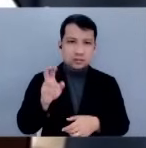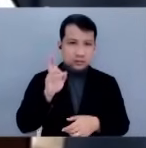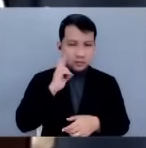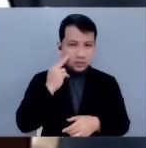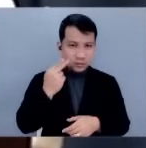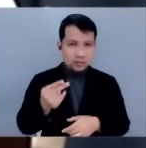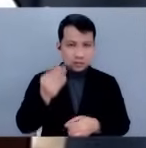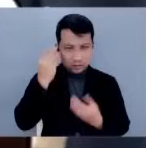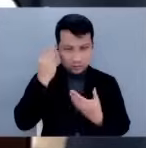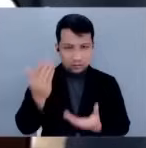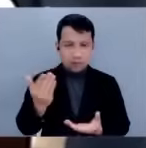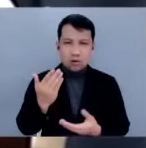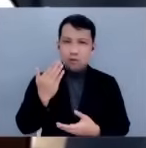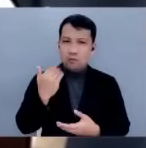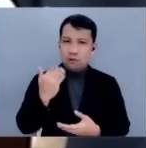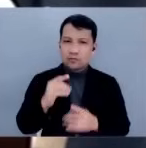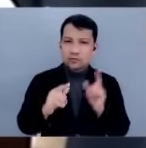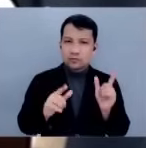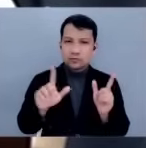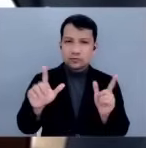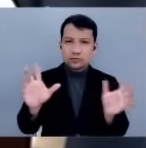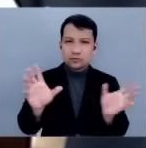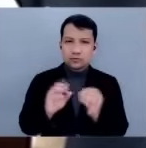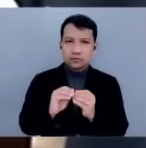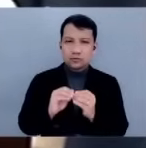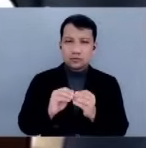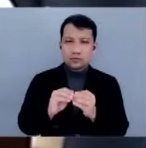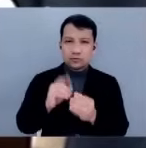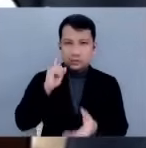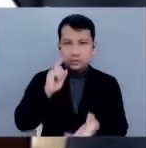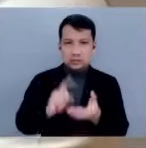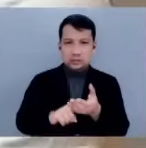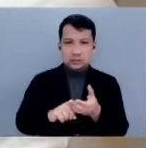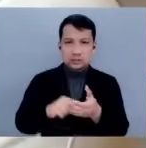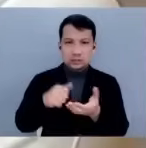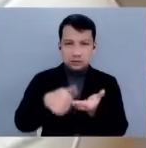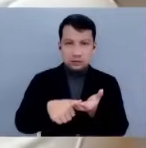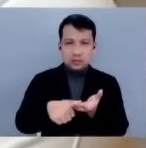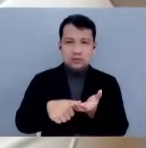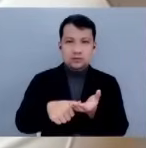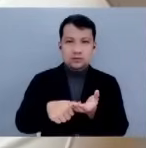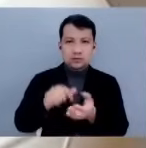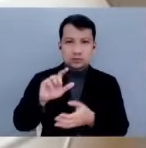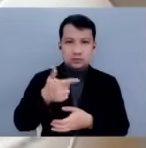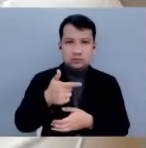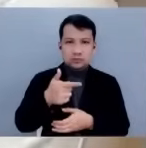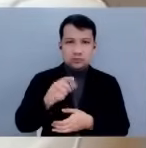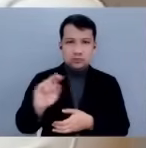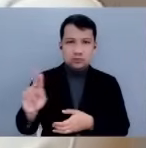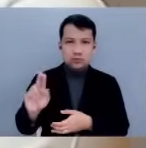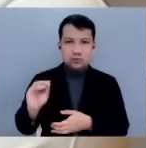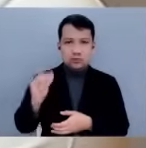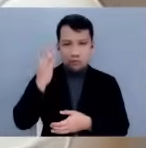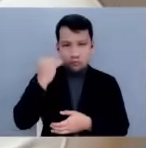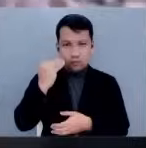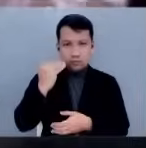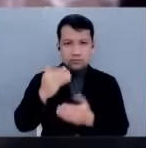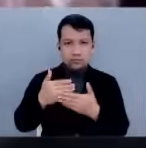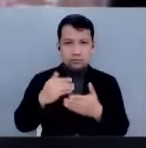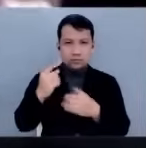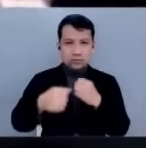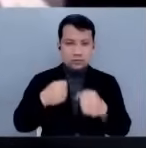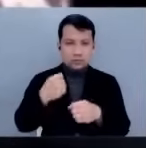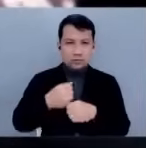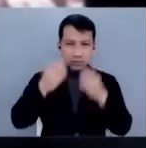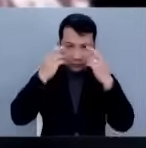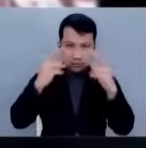kung bakit 2021 lang nagparehistro bilang botante si Guo, isang taon bago siya tumakbo bilang mayor. Ipinagtaka rin ng